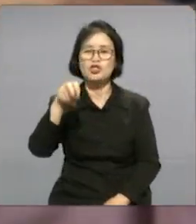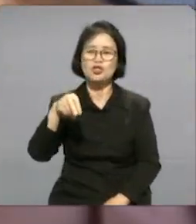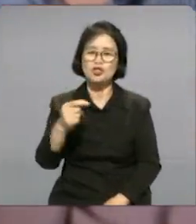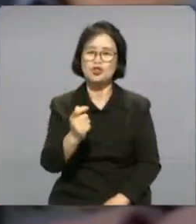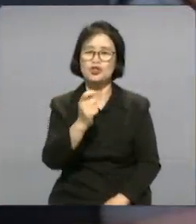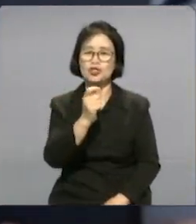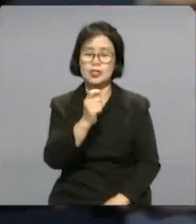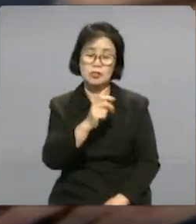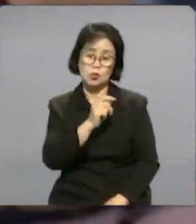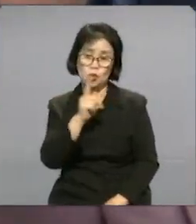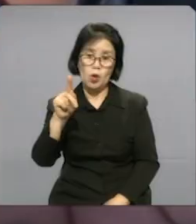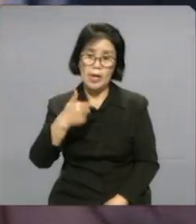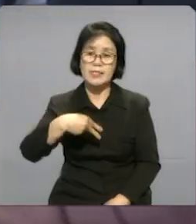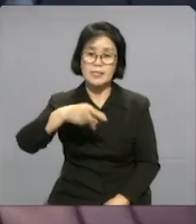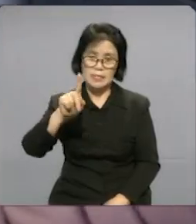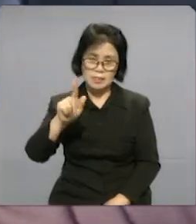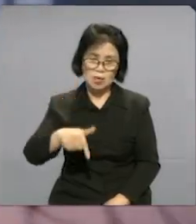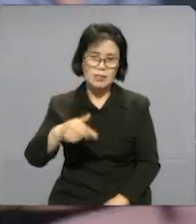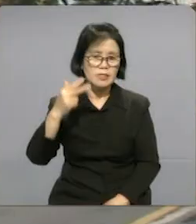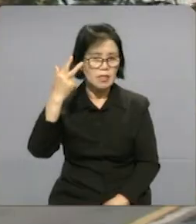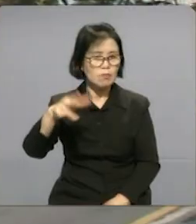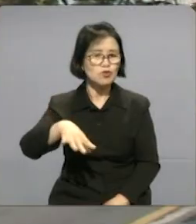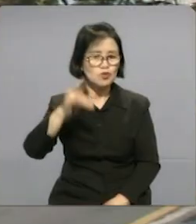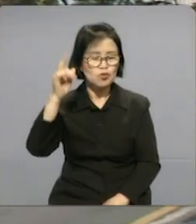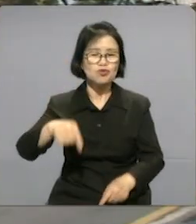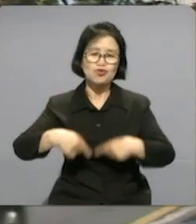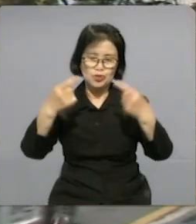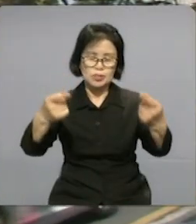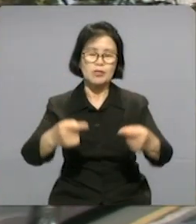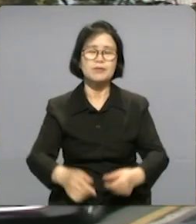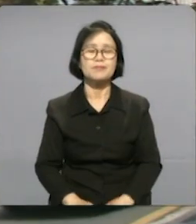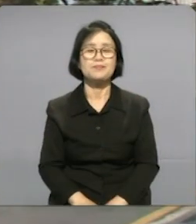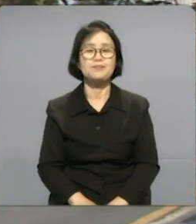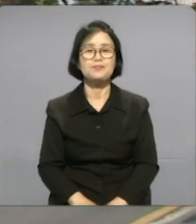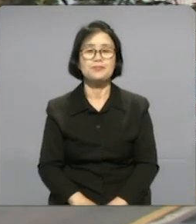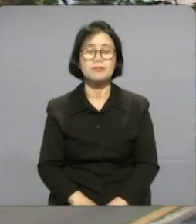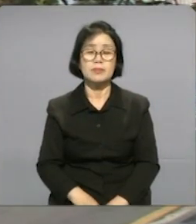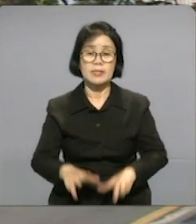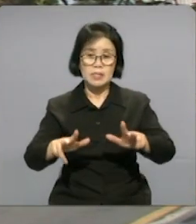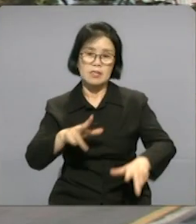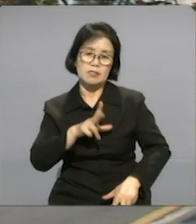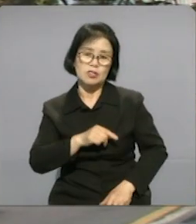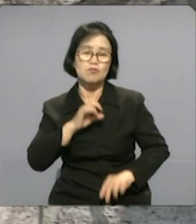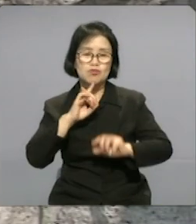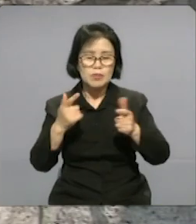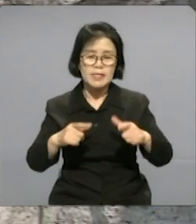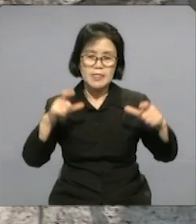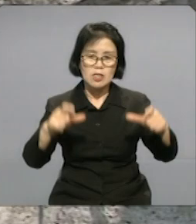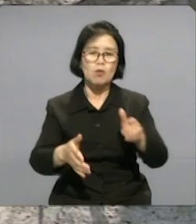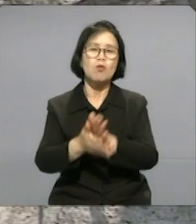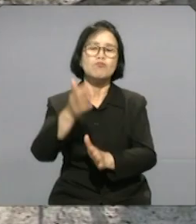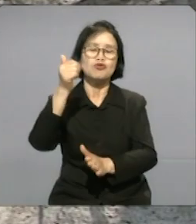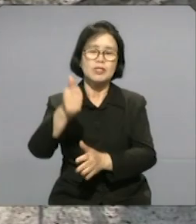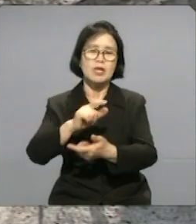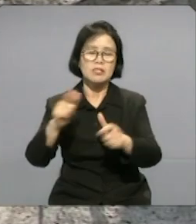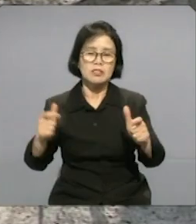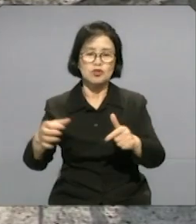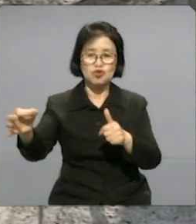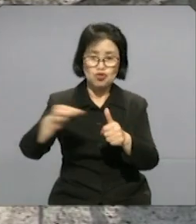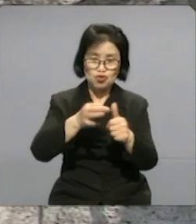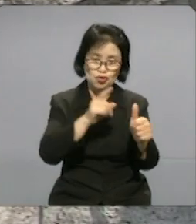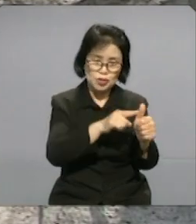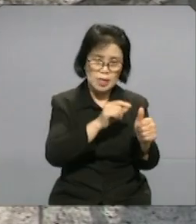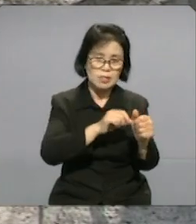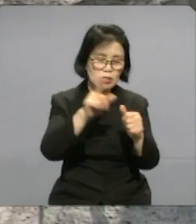의원은 다음 주 초 출석이 유력합니다. 앞서 검찰은 현역 의원뿐 아니라 지역본부장 등 수수자